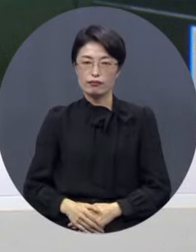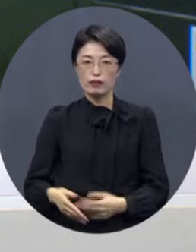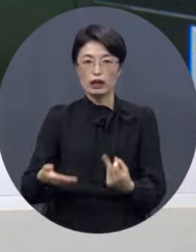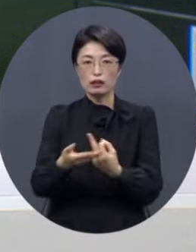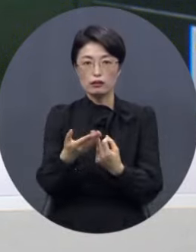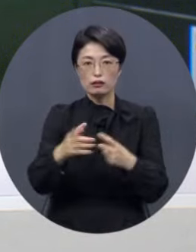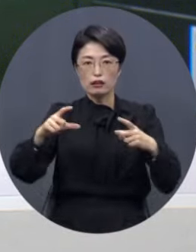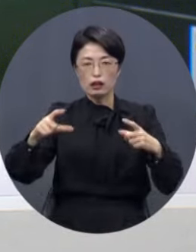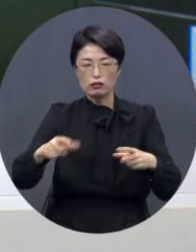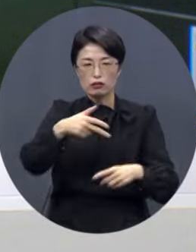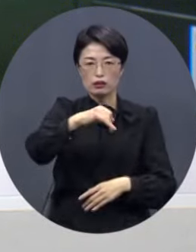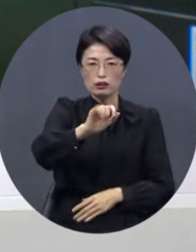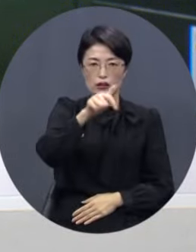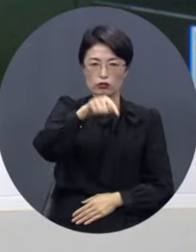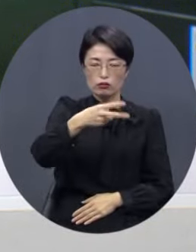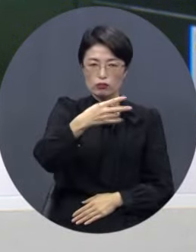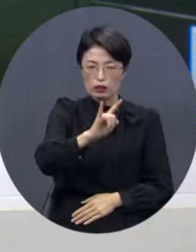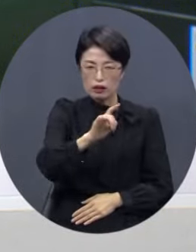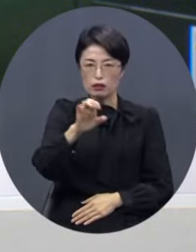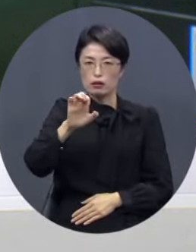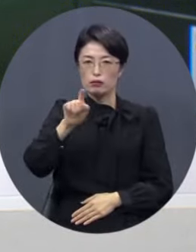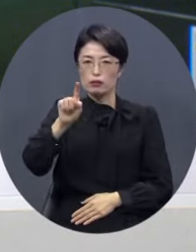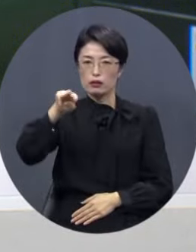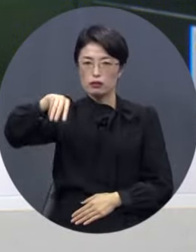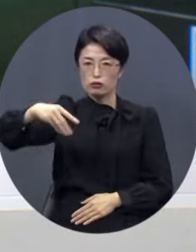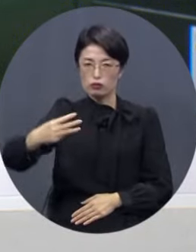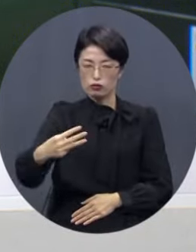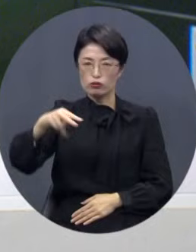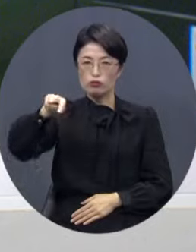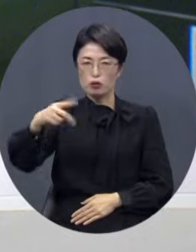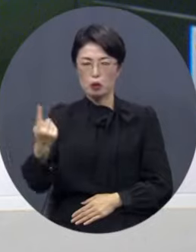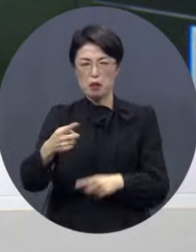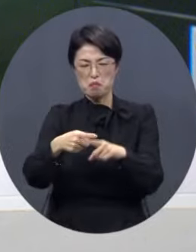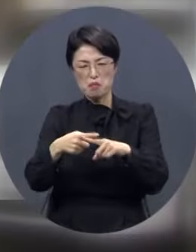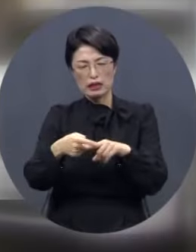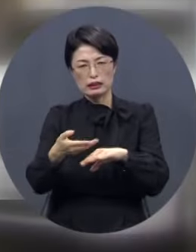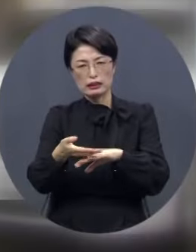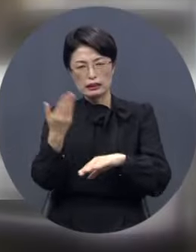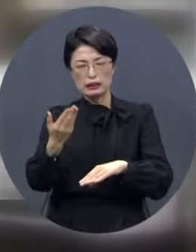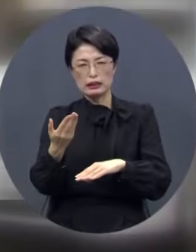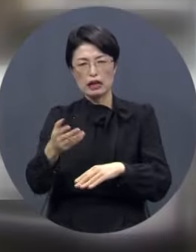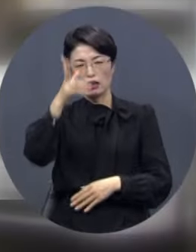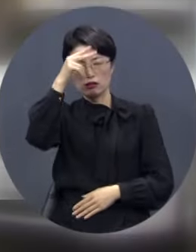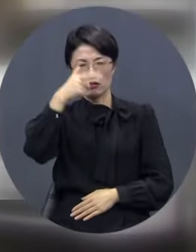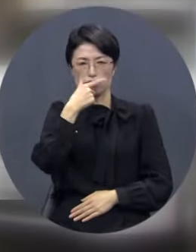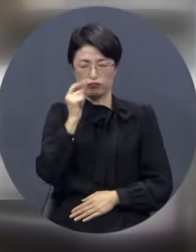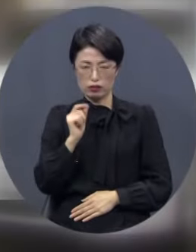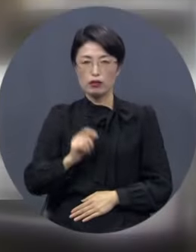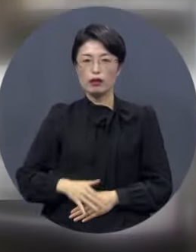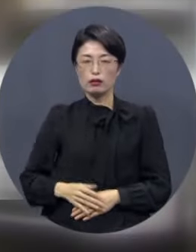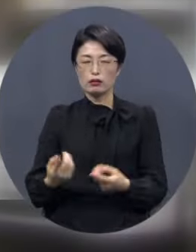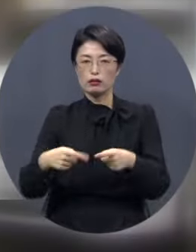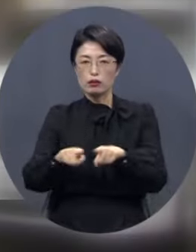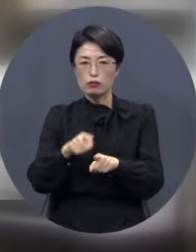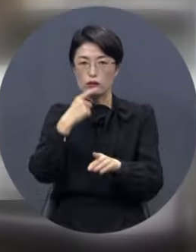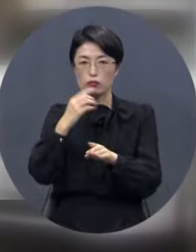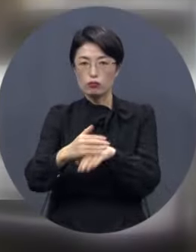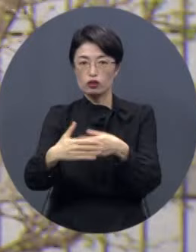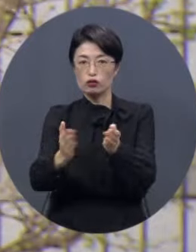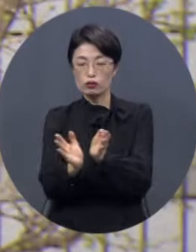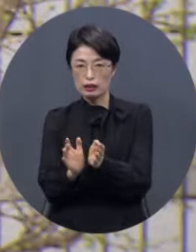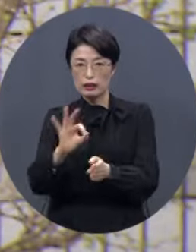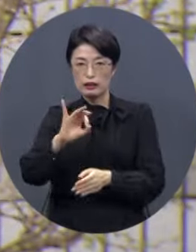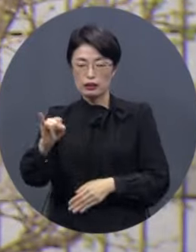제주 지역 지구대와 파출소 절반 가량이 정원을 채우지 못한 것으로 나타났습니다 더불어민주당 이상식 의원이